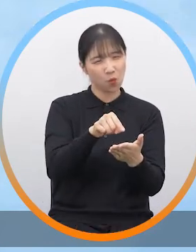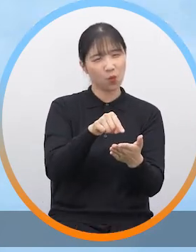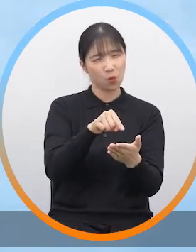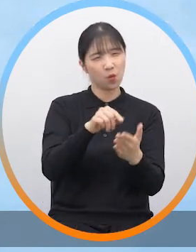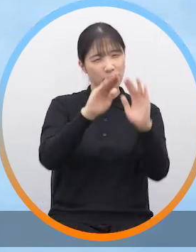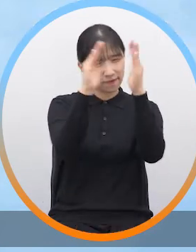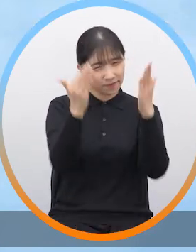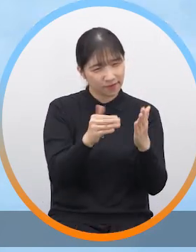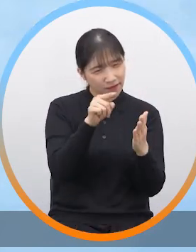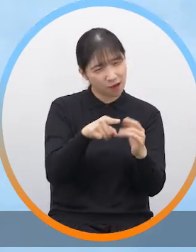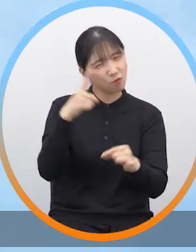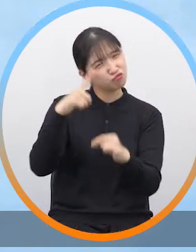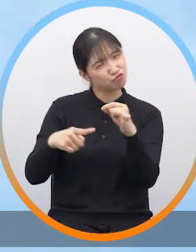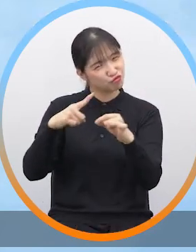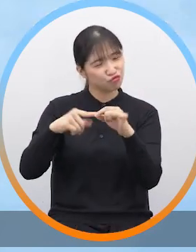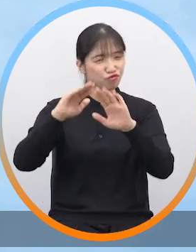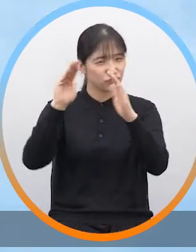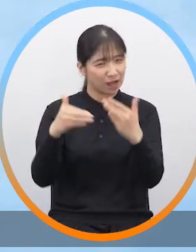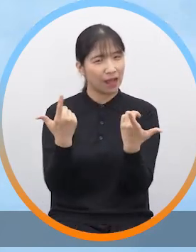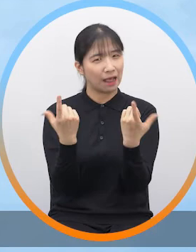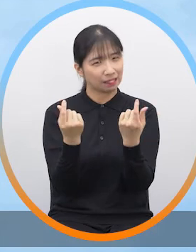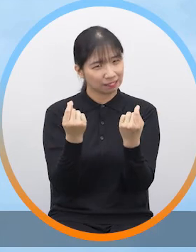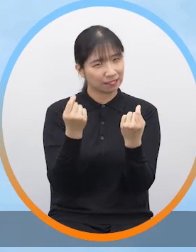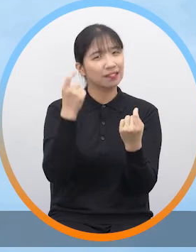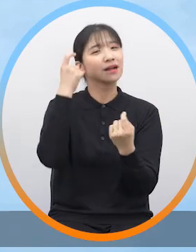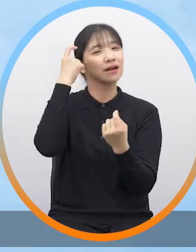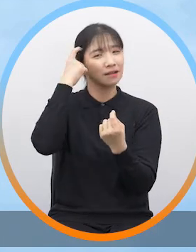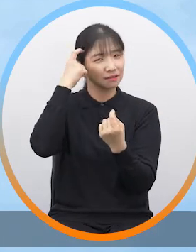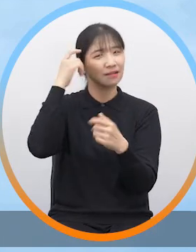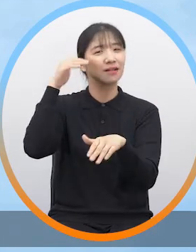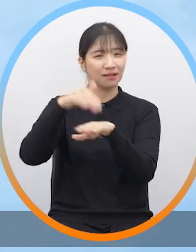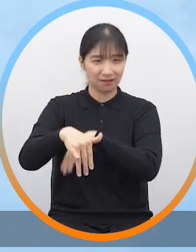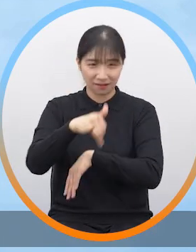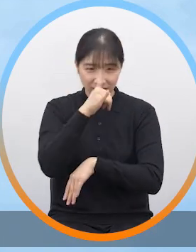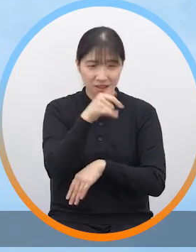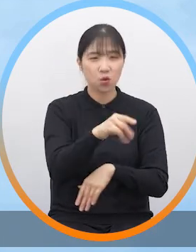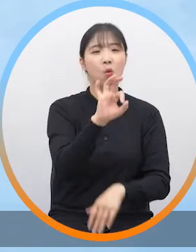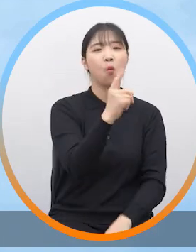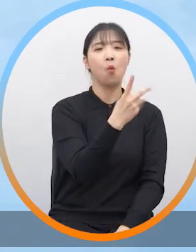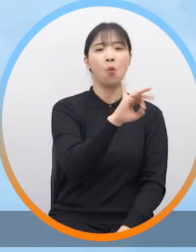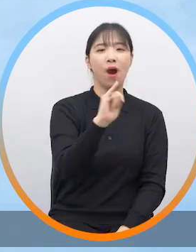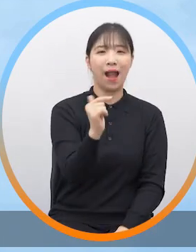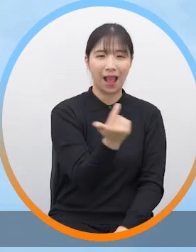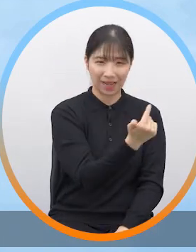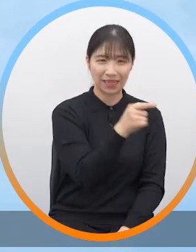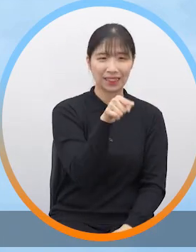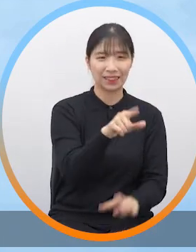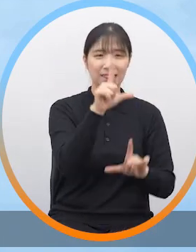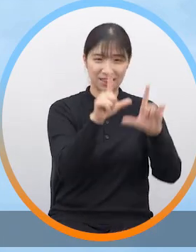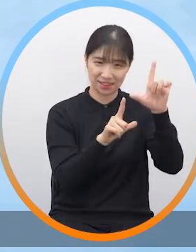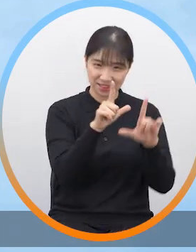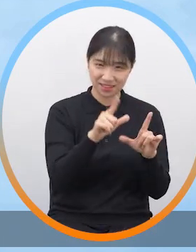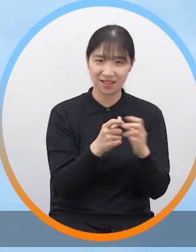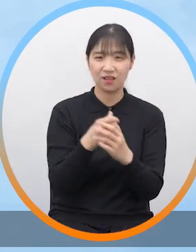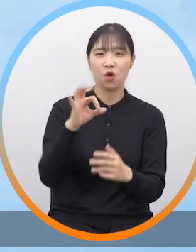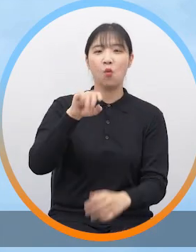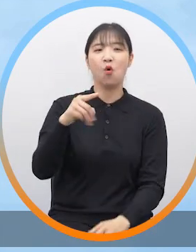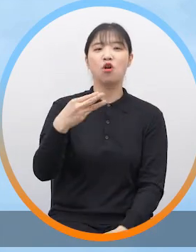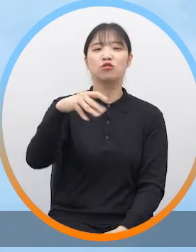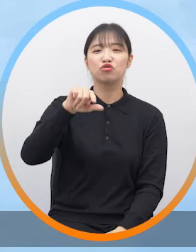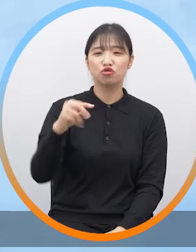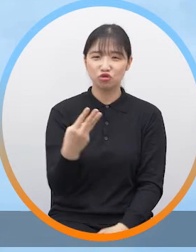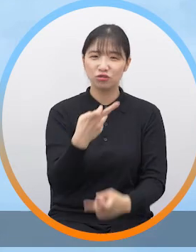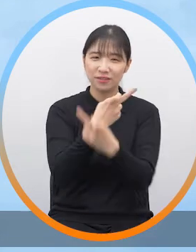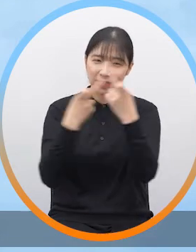명칭은 불상이라는 설, 왕인석상이라고 하는 설, 월출산의 성모상이라고 하는